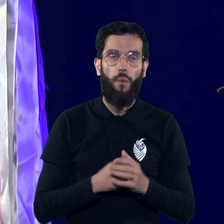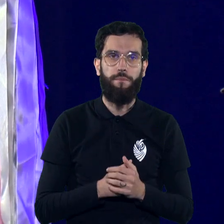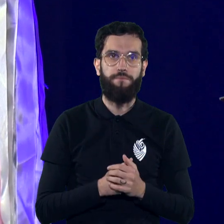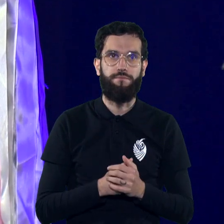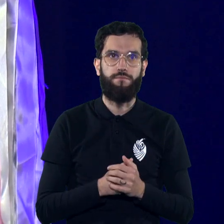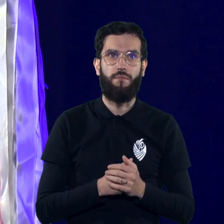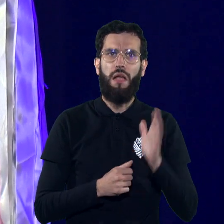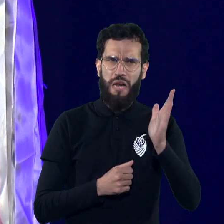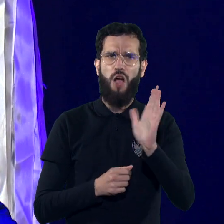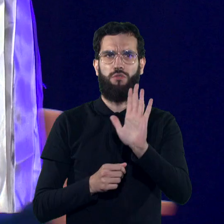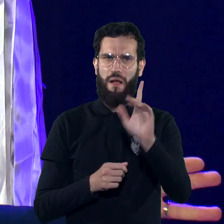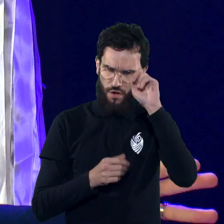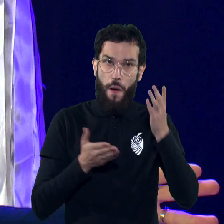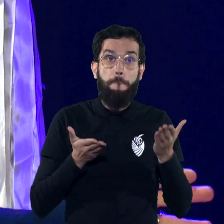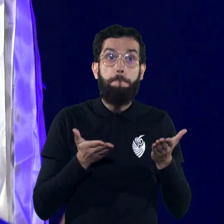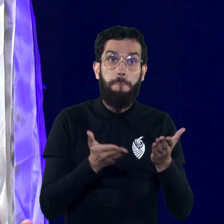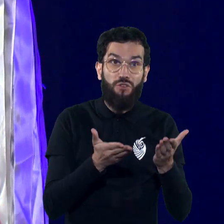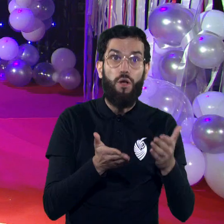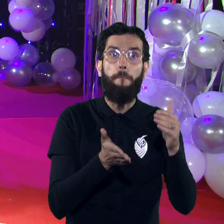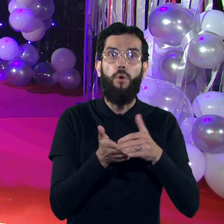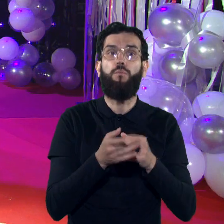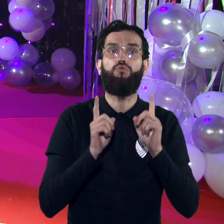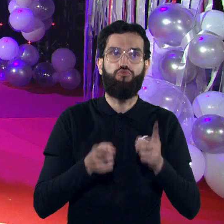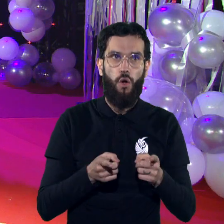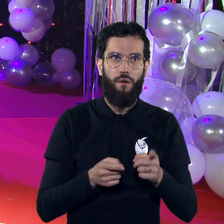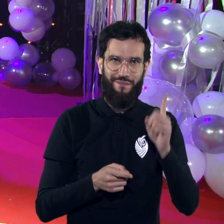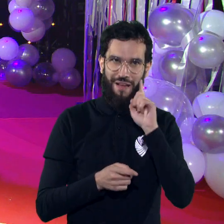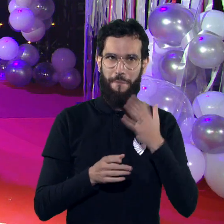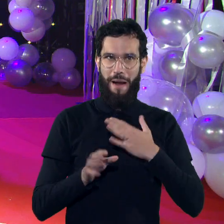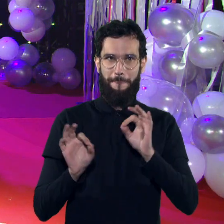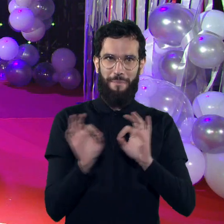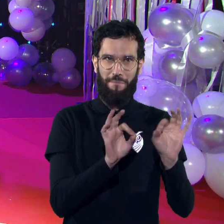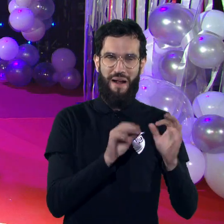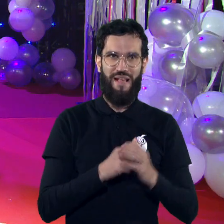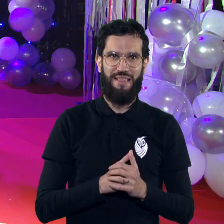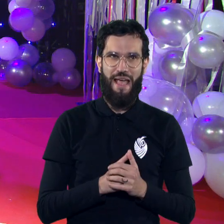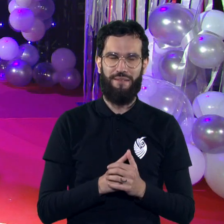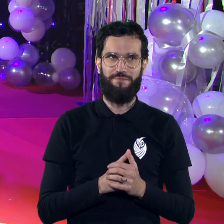poďme vyskúšať niečo, čo má každý doma. Keď sa pečie, jediné, čo potrebujete, toto tu mám pripravené,